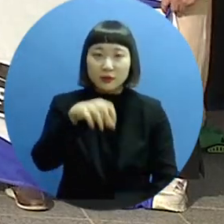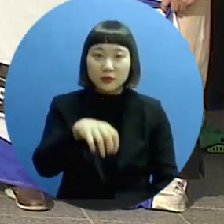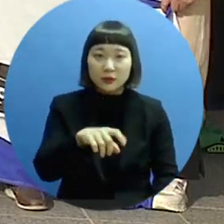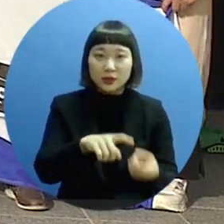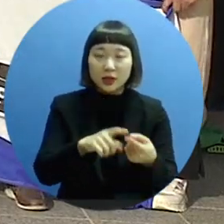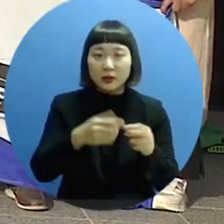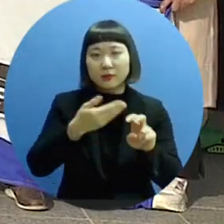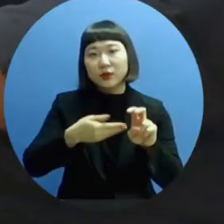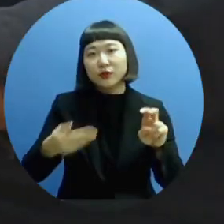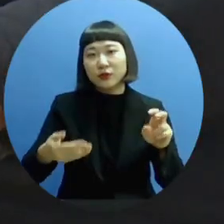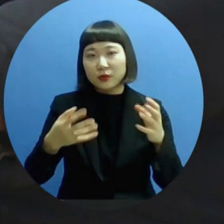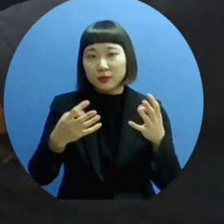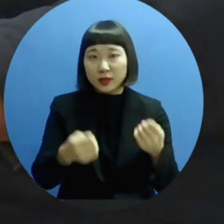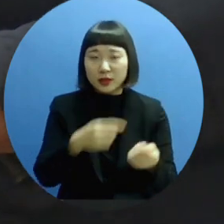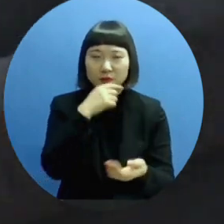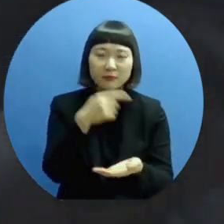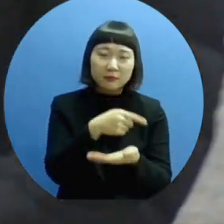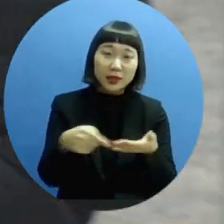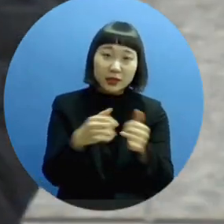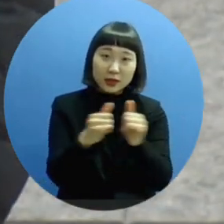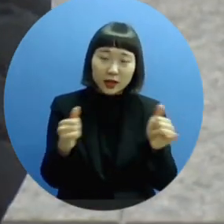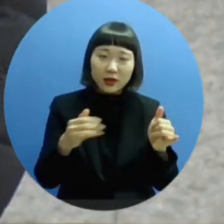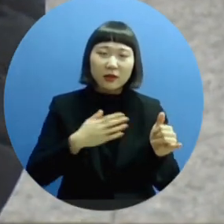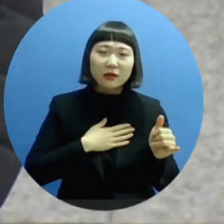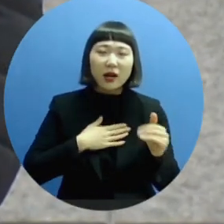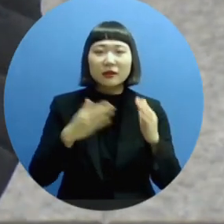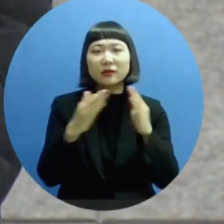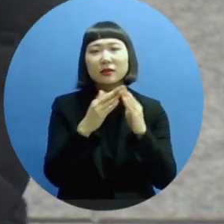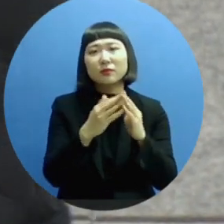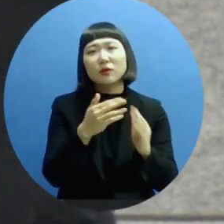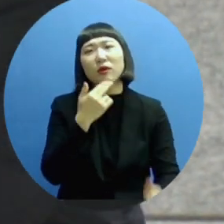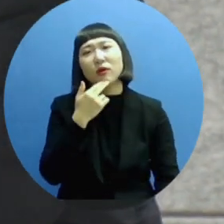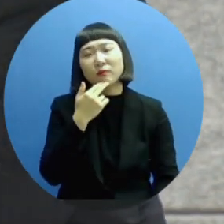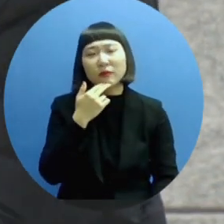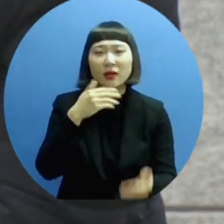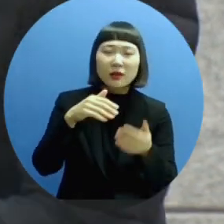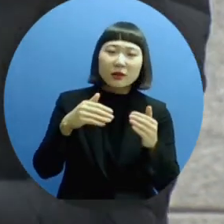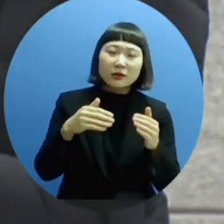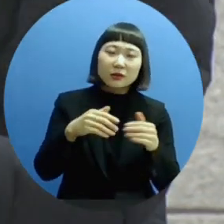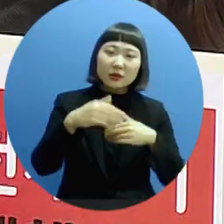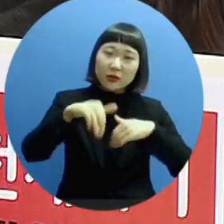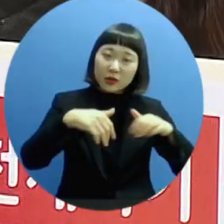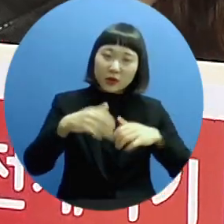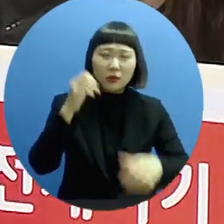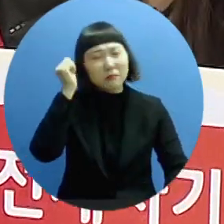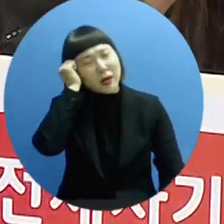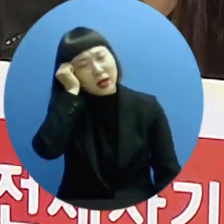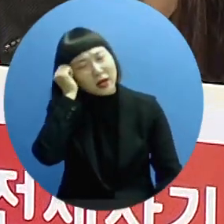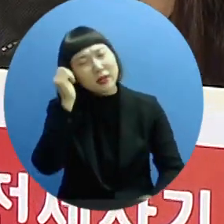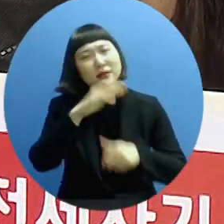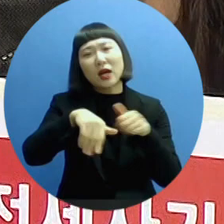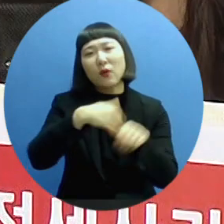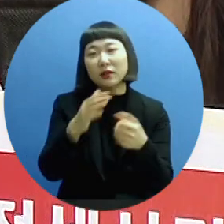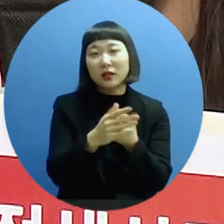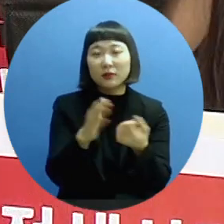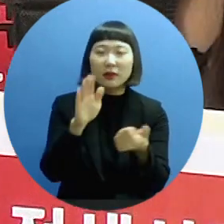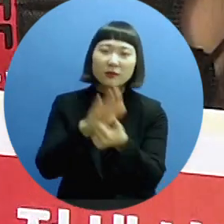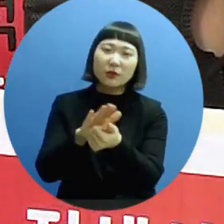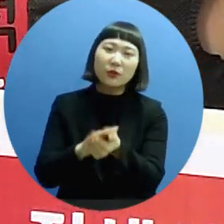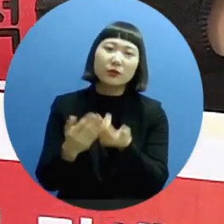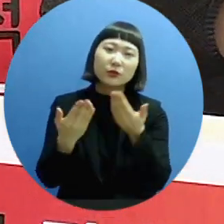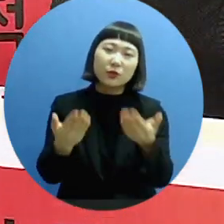피해자들이 당장 거리로 내몰릴 위기에 처한 만큼 신속하고 체계적인 피해 지원책이 요구되고